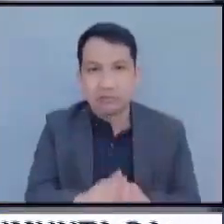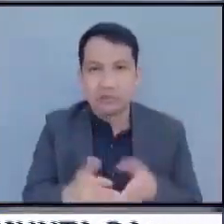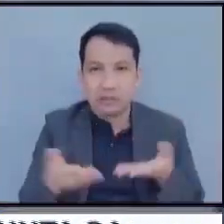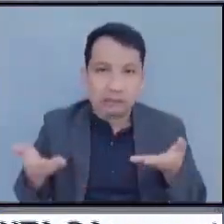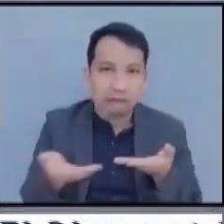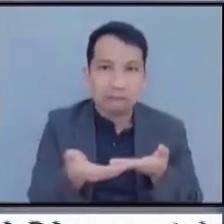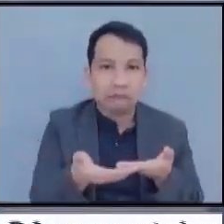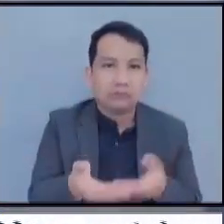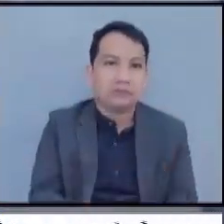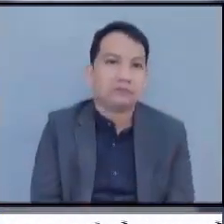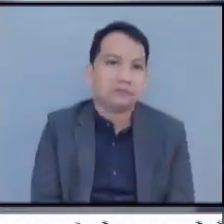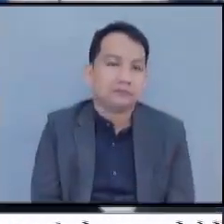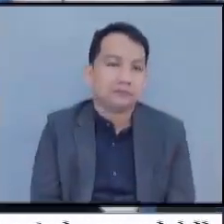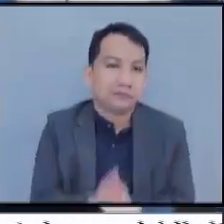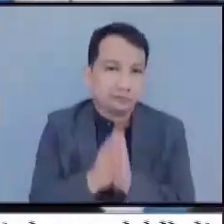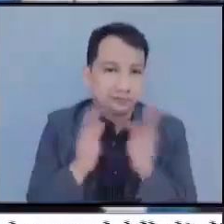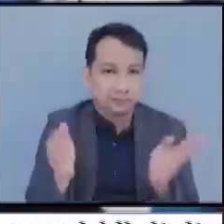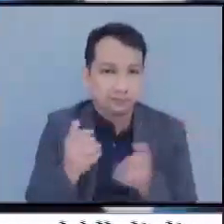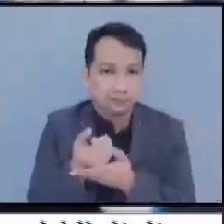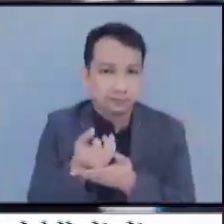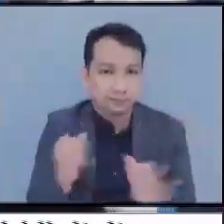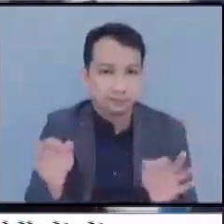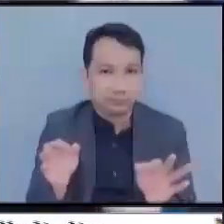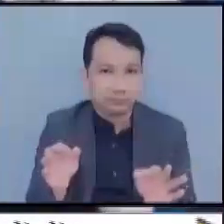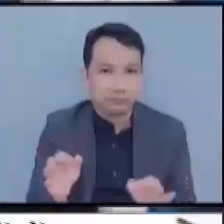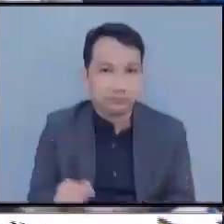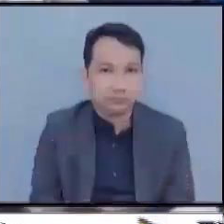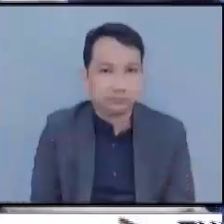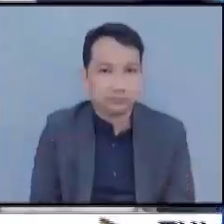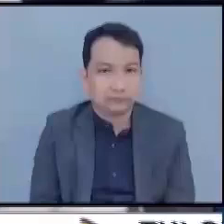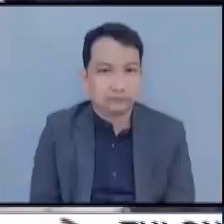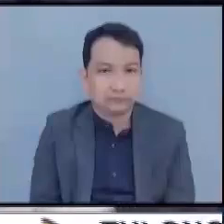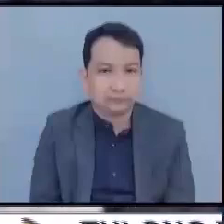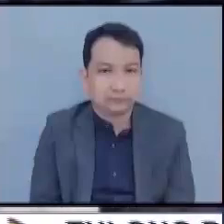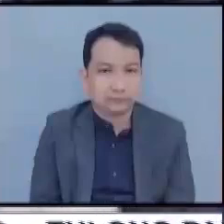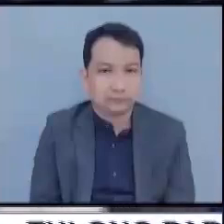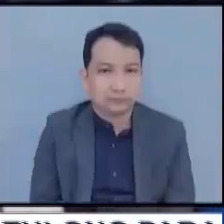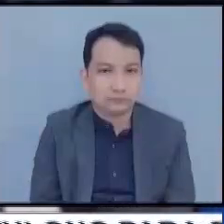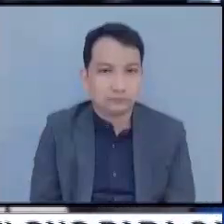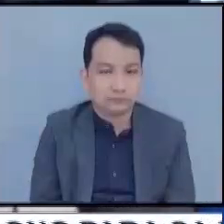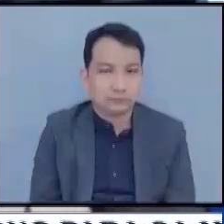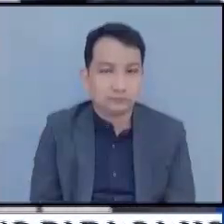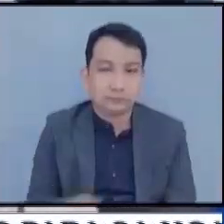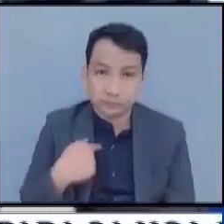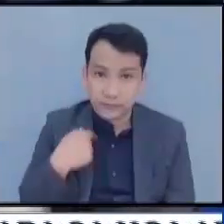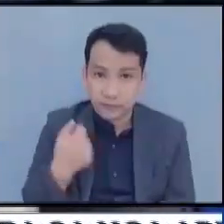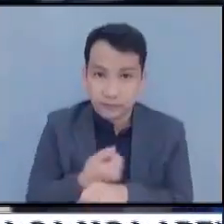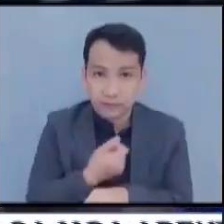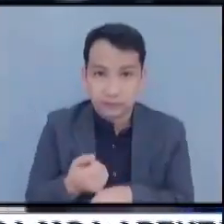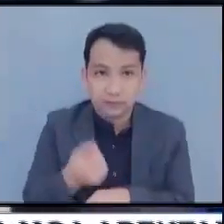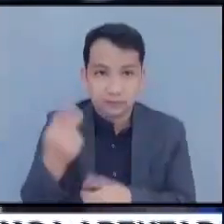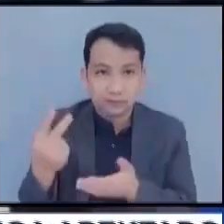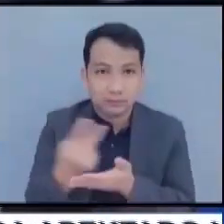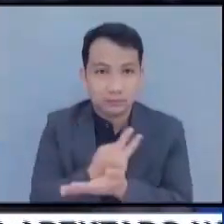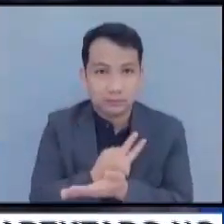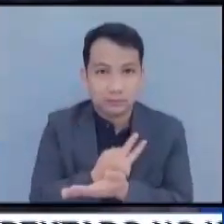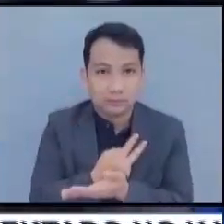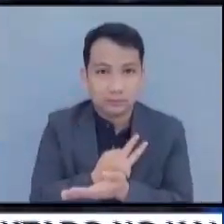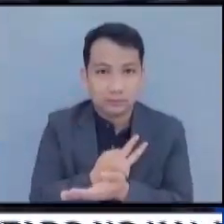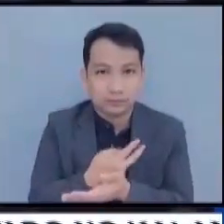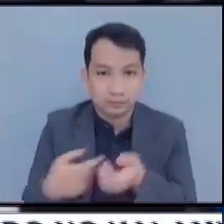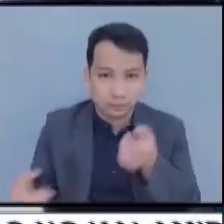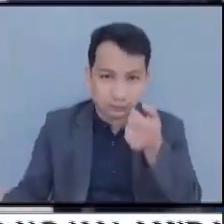kami. Kaya malaking tulong ang libreng krudo lalo't mahal ang presyo nito ngayon. Nahirapan kami, dalawang linggo na, wala pang isang tonelada yung huli